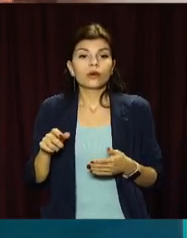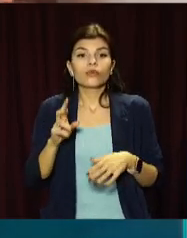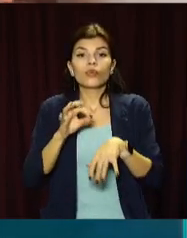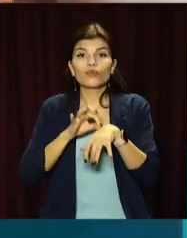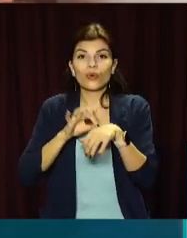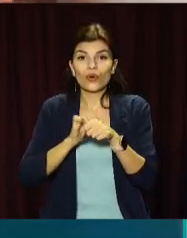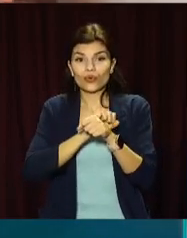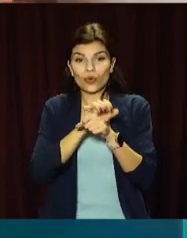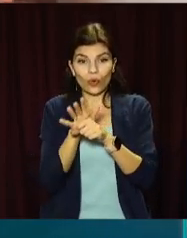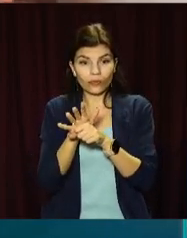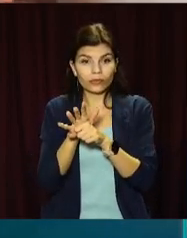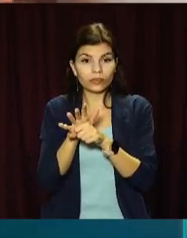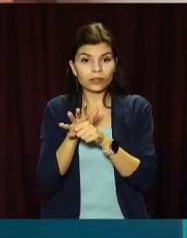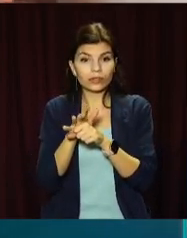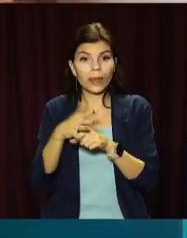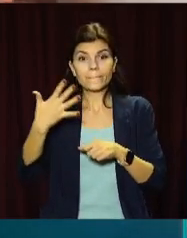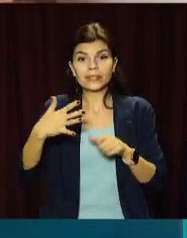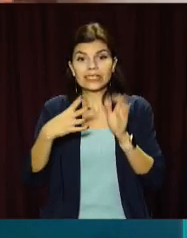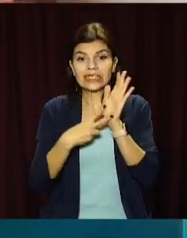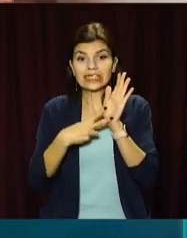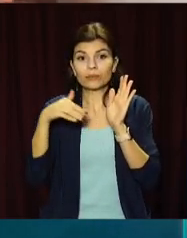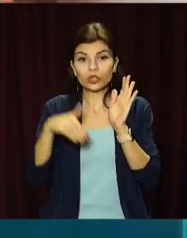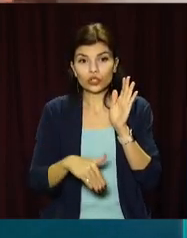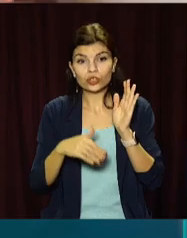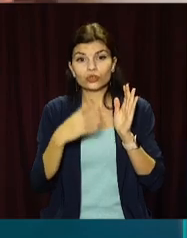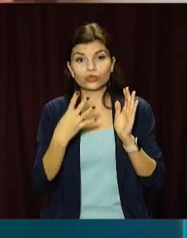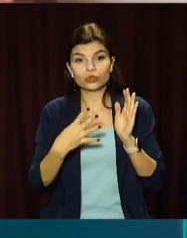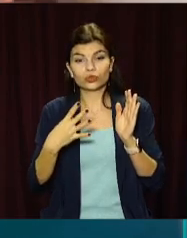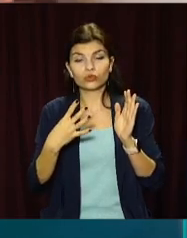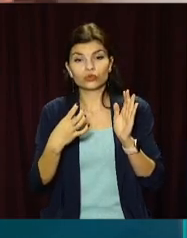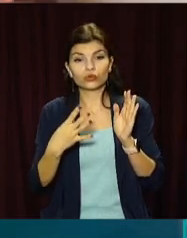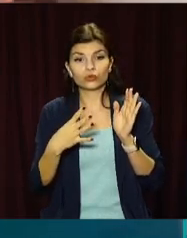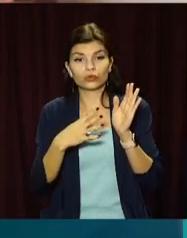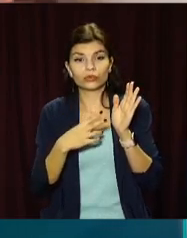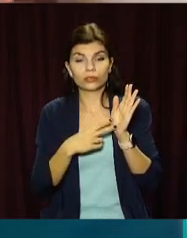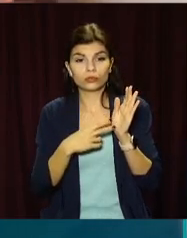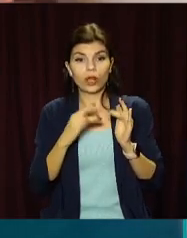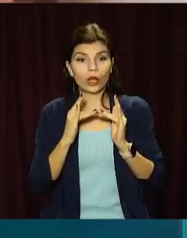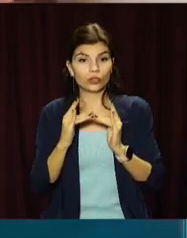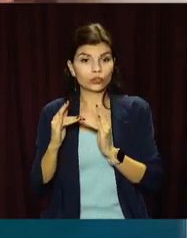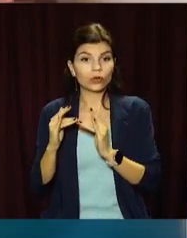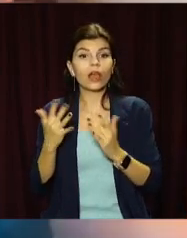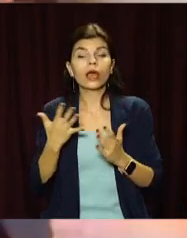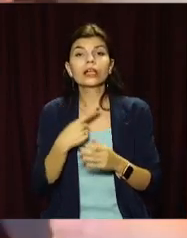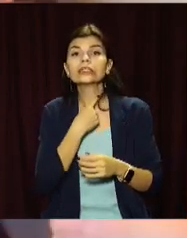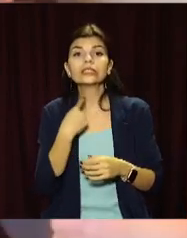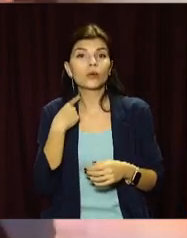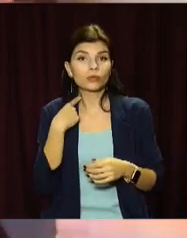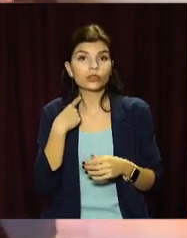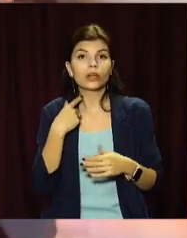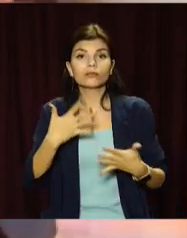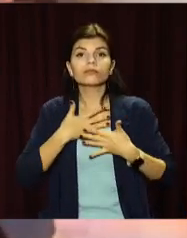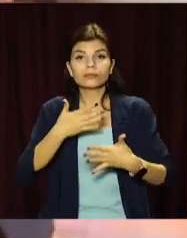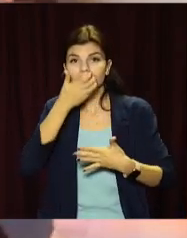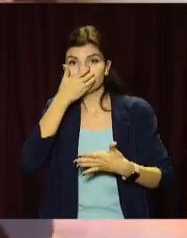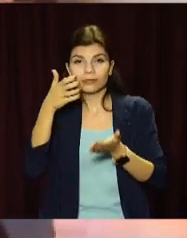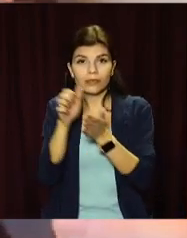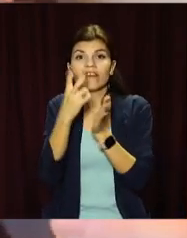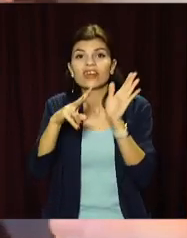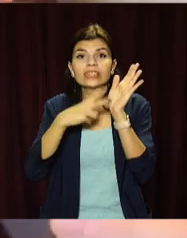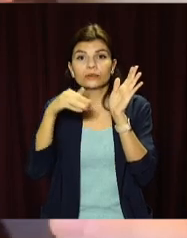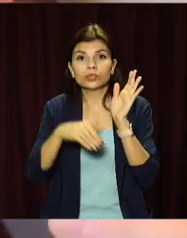на COVID-19 57 446 ліжок. І з яких забезпечено киснем